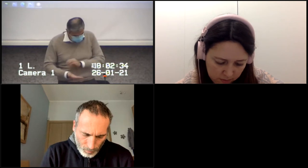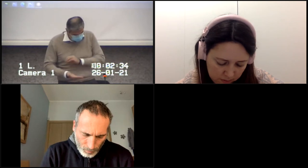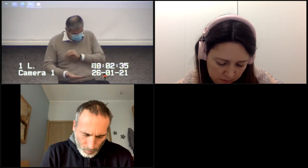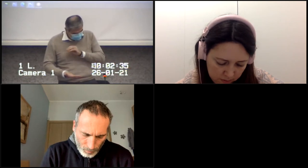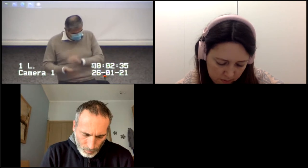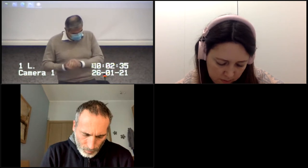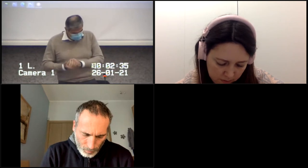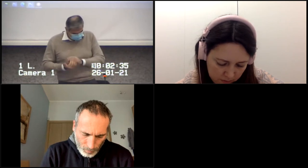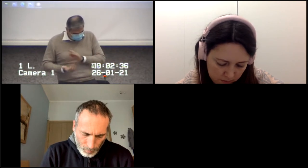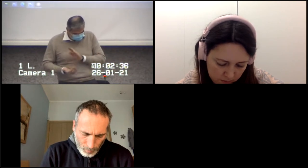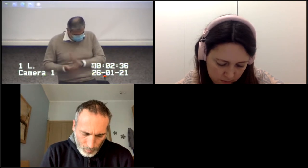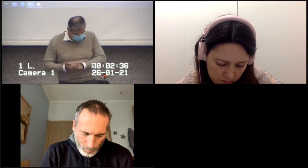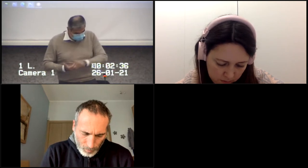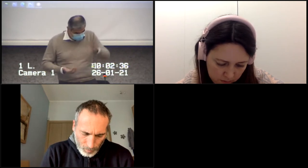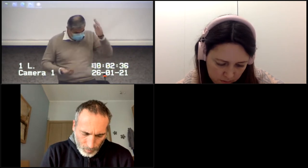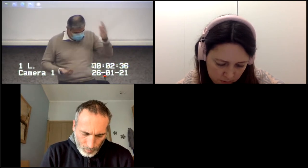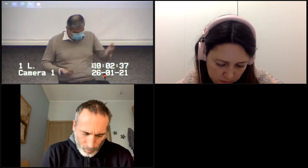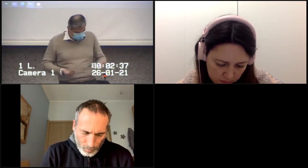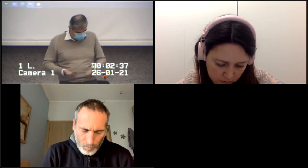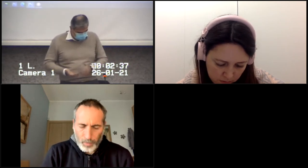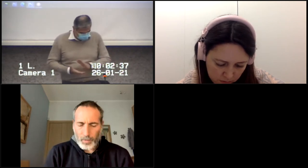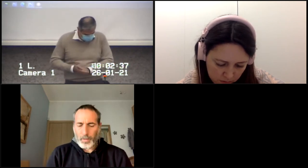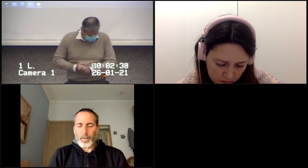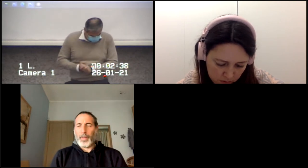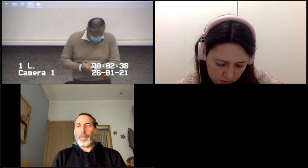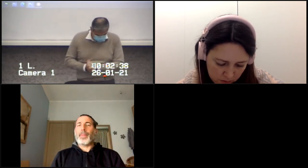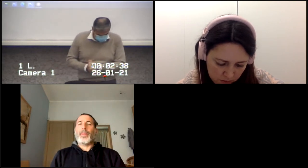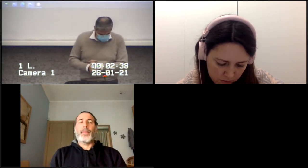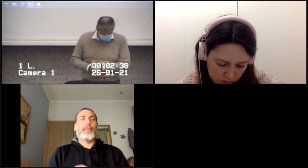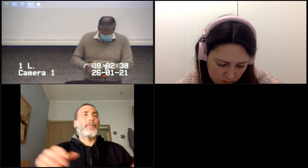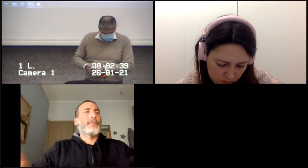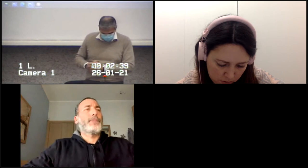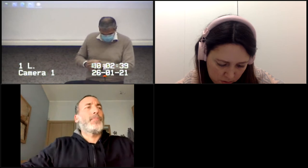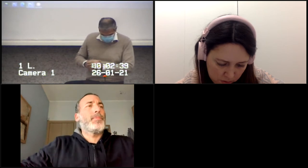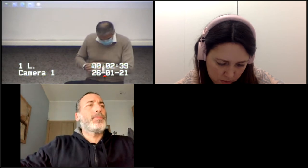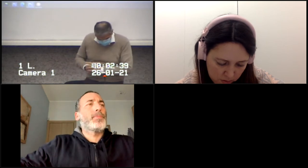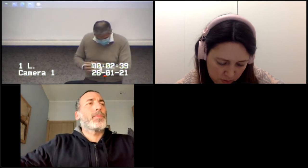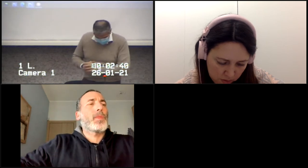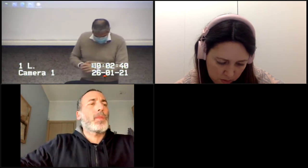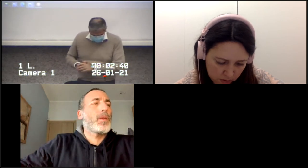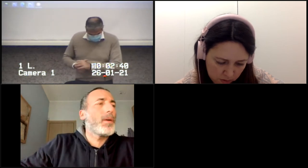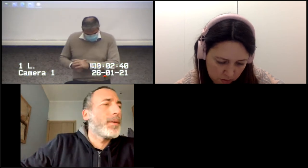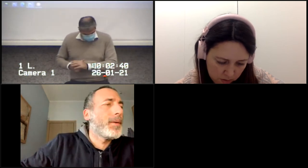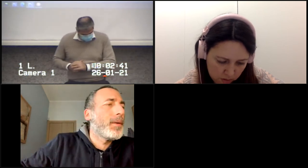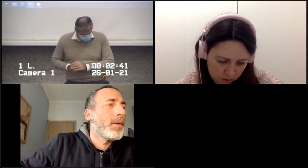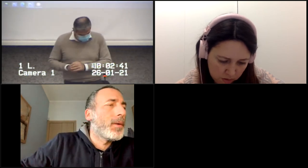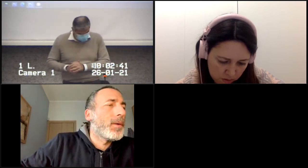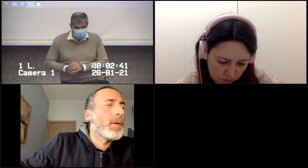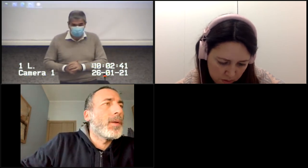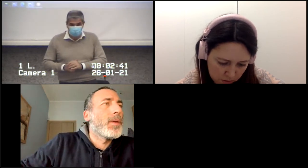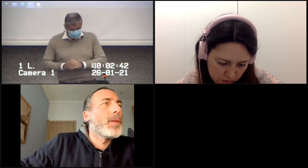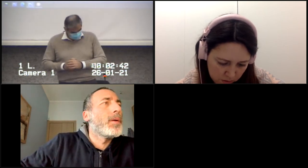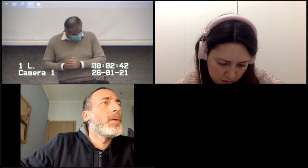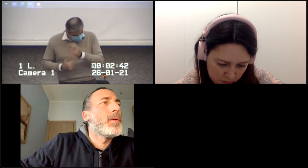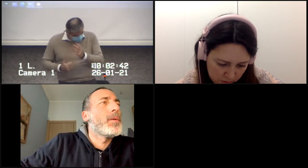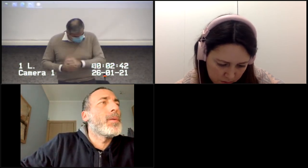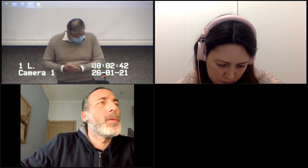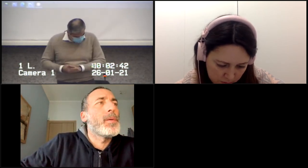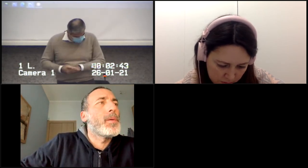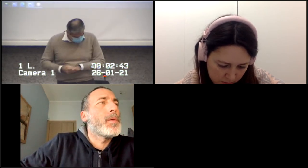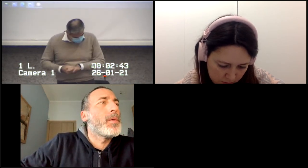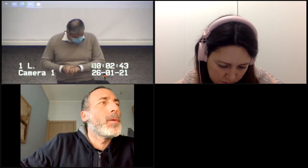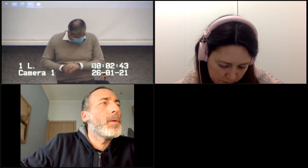pianificazione di andare a riadeguare l'ex edificio circoscrizione 2, quindi farlo diventare un centro aggregativo multifunzionale, in